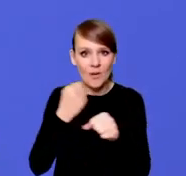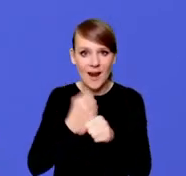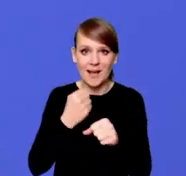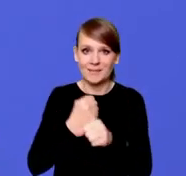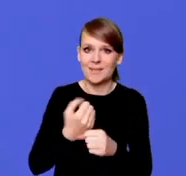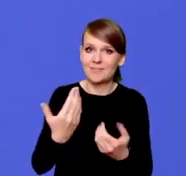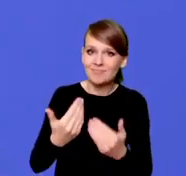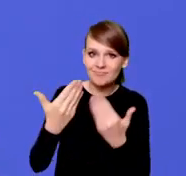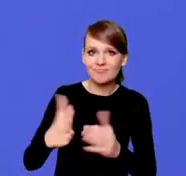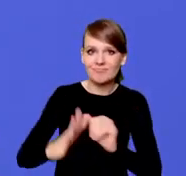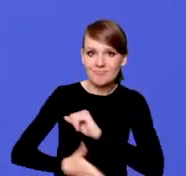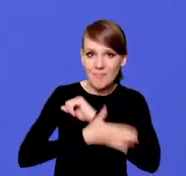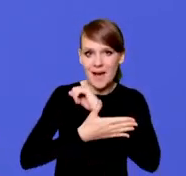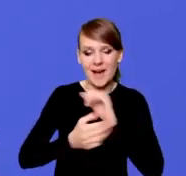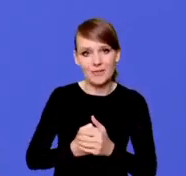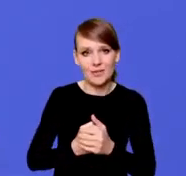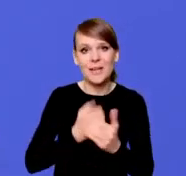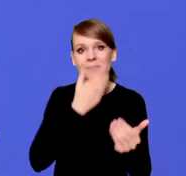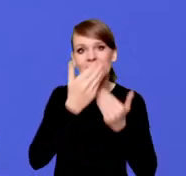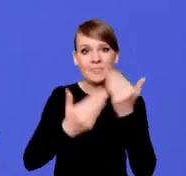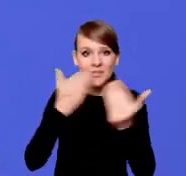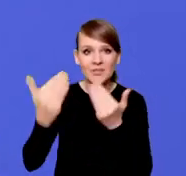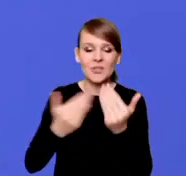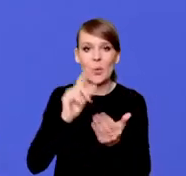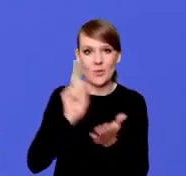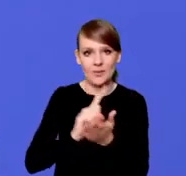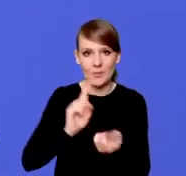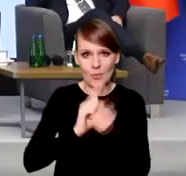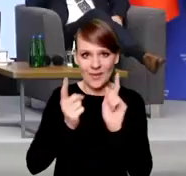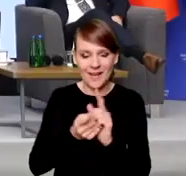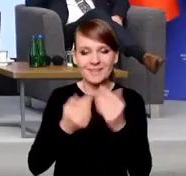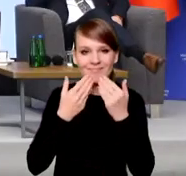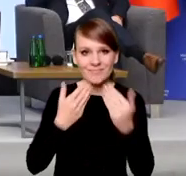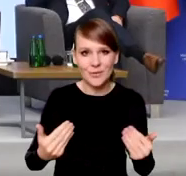podejmowanych działaniach. Życzę wszystkim udanego spotkania. Dziękuję bardzo.